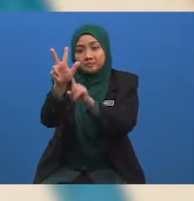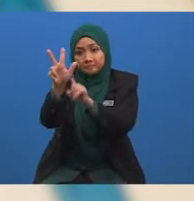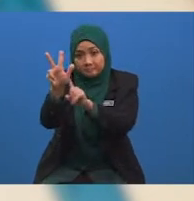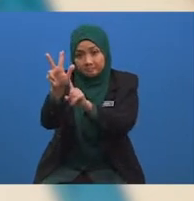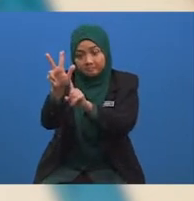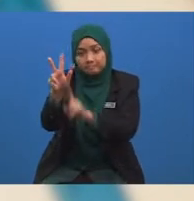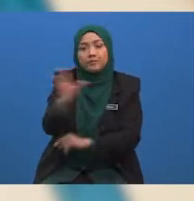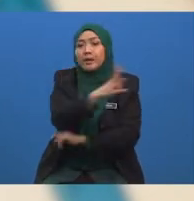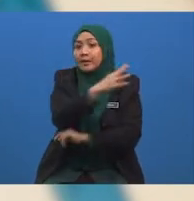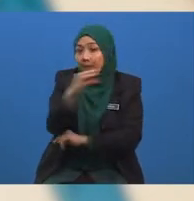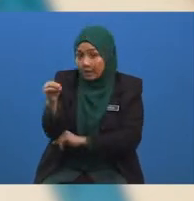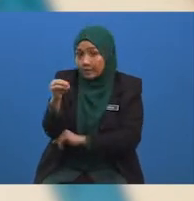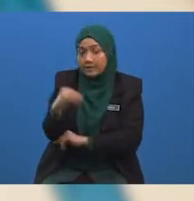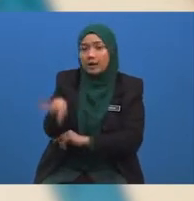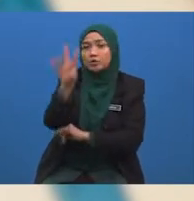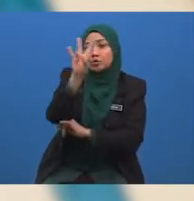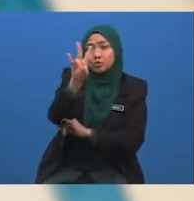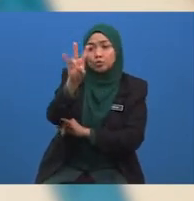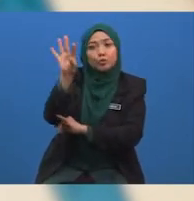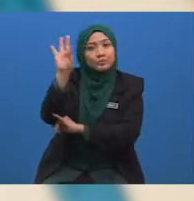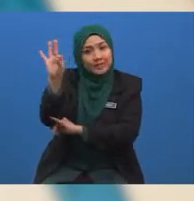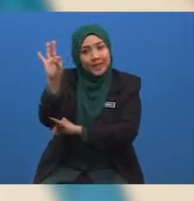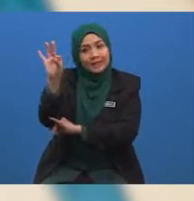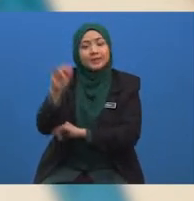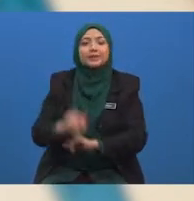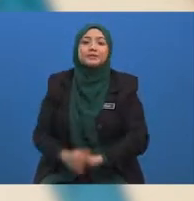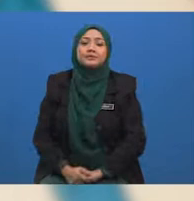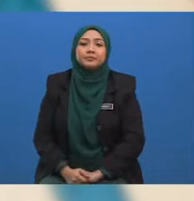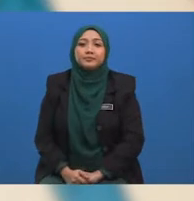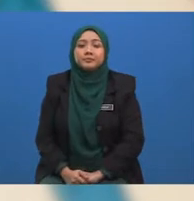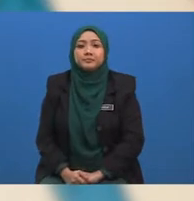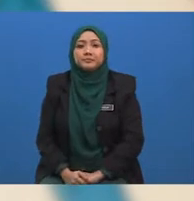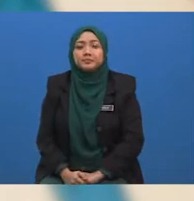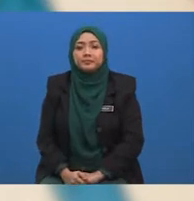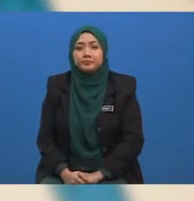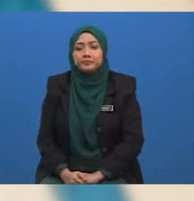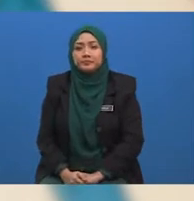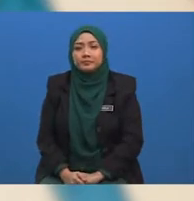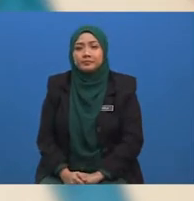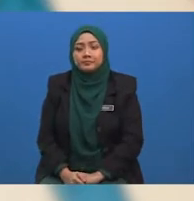73 dan 79.